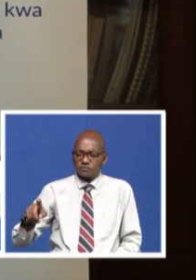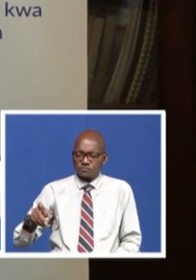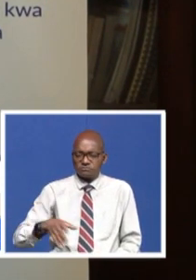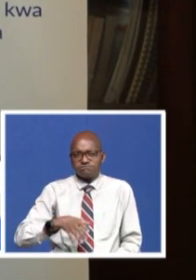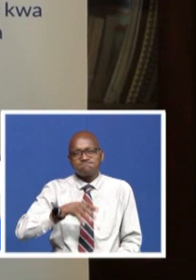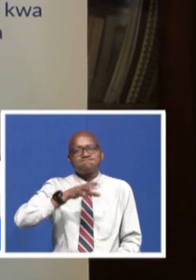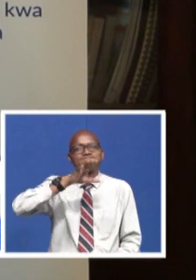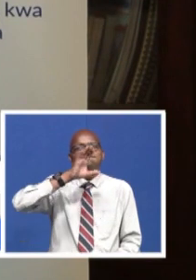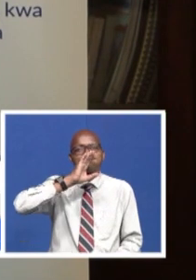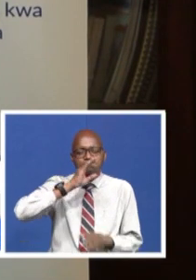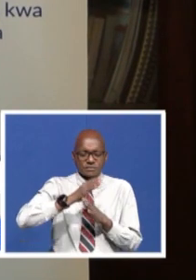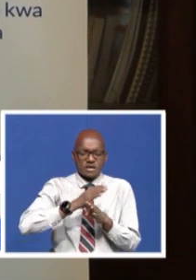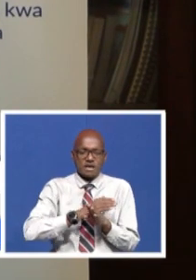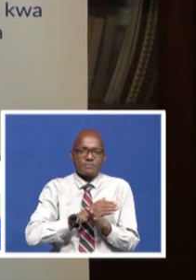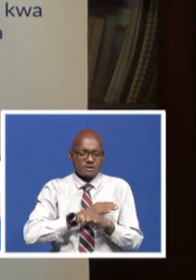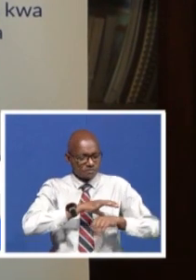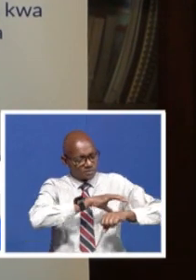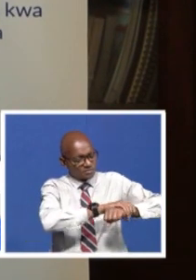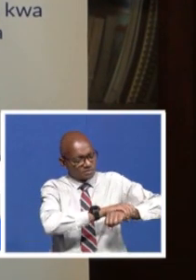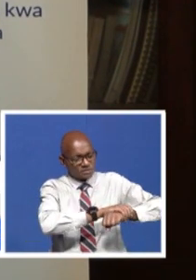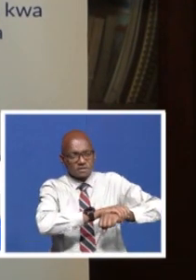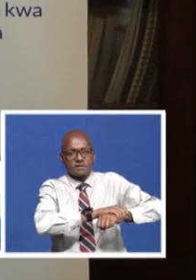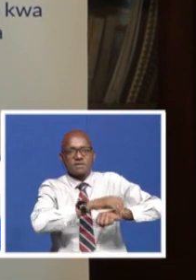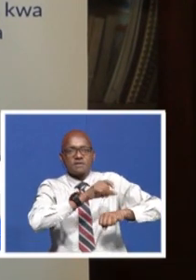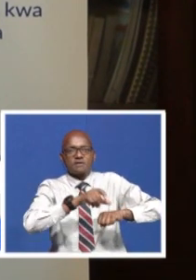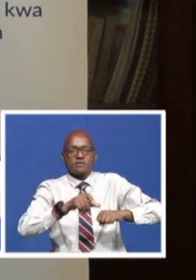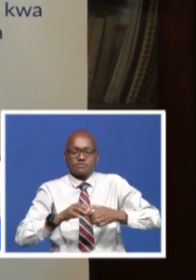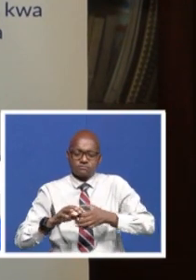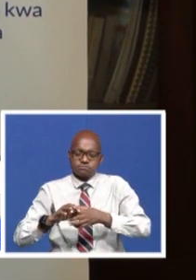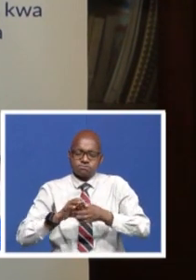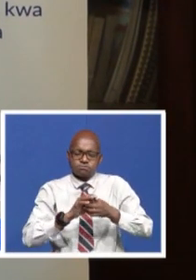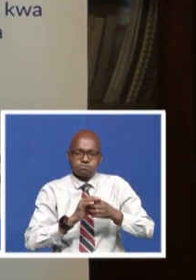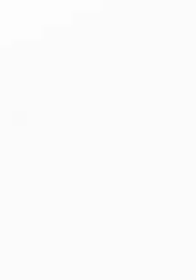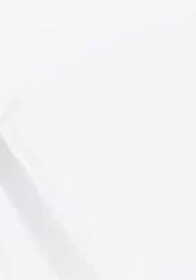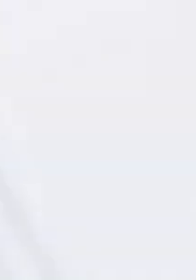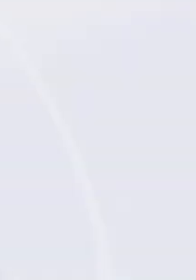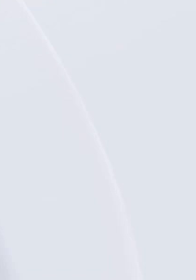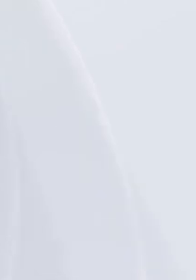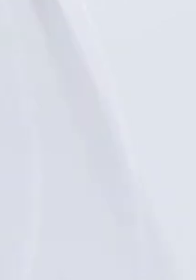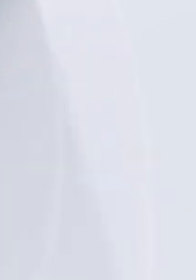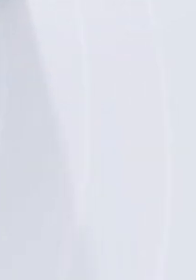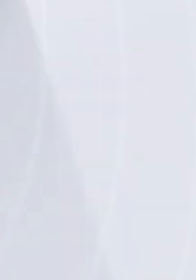aliokunywa kabla ya kukamatwa Na wananchi kwa kushirikiana na